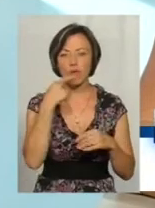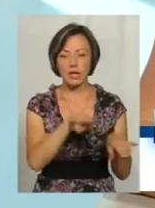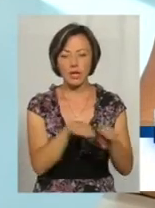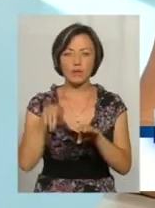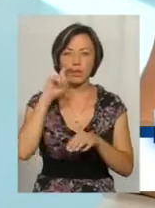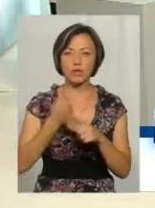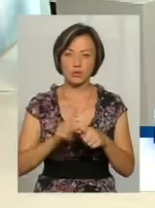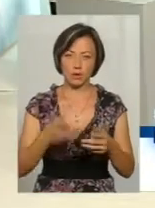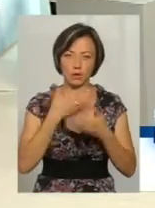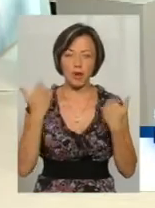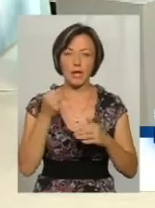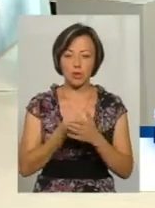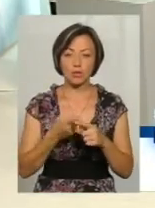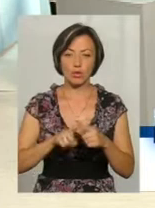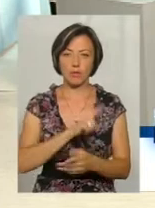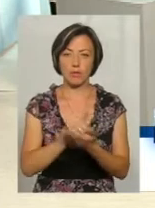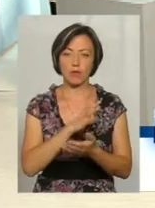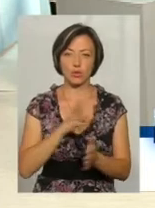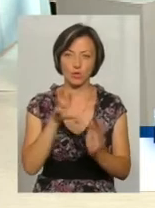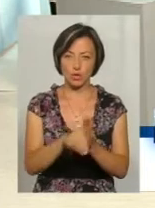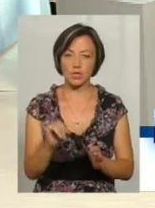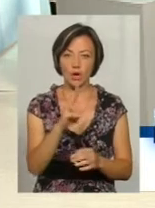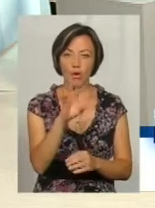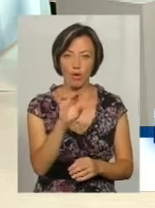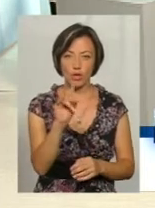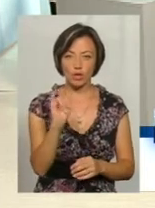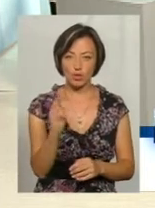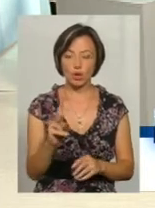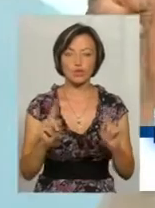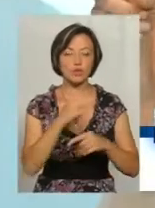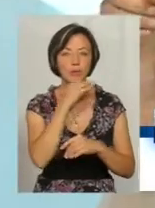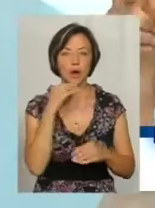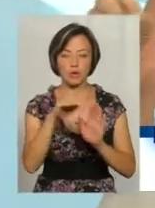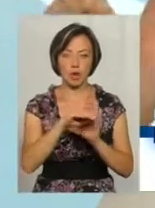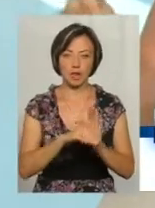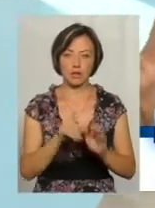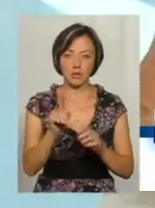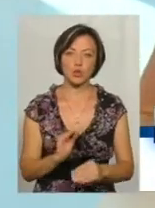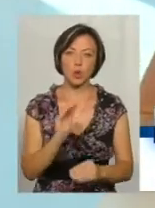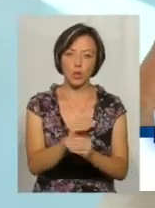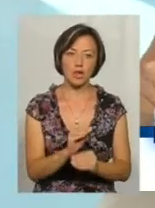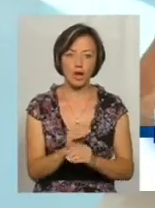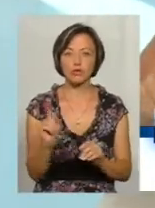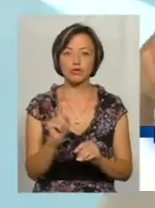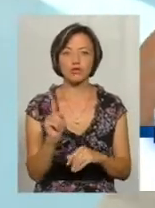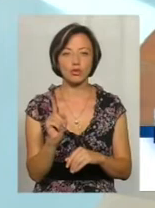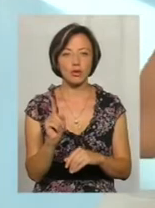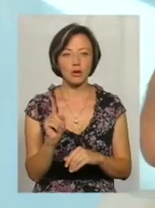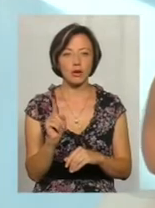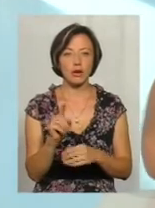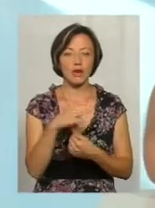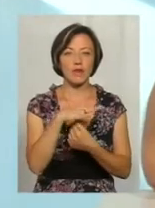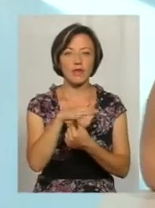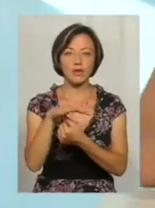України, що цього немає. І до цього має би бути долучатися і Корнійчук. Дуже багато рейтингу йому там додало те, що він